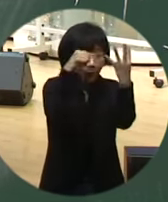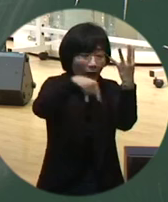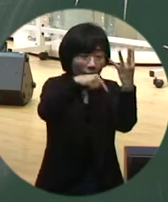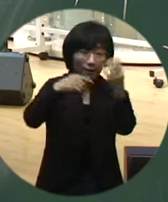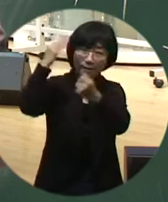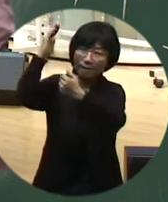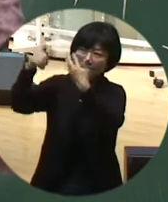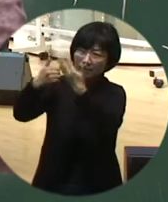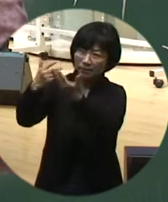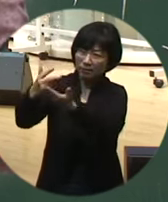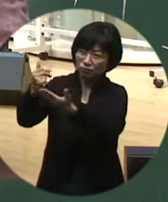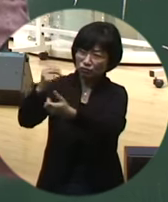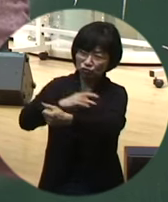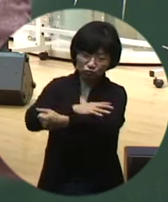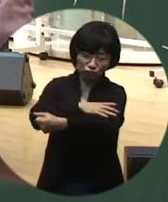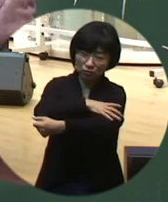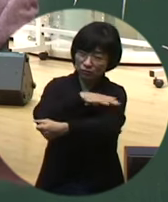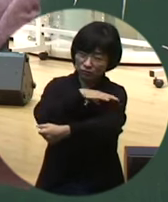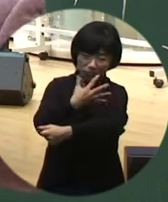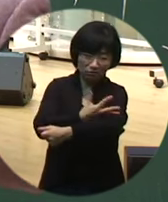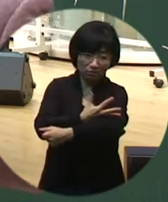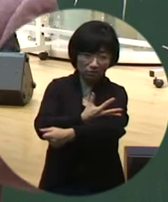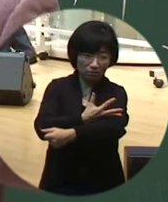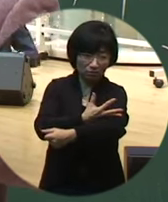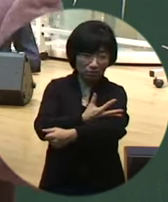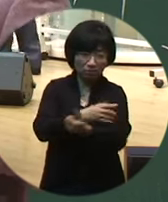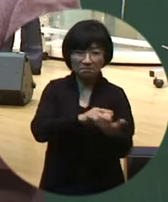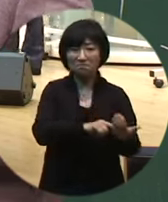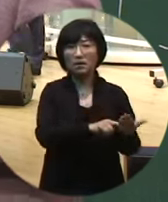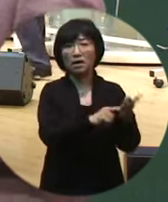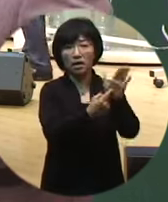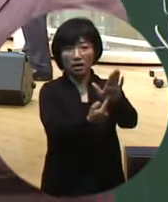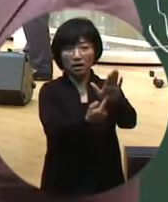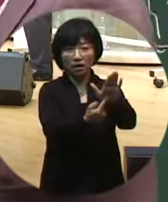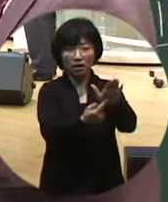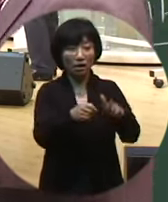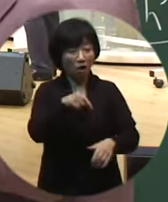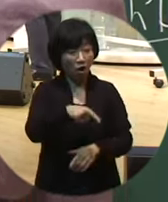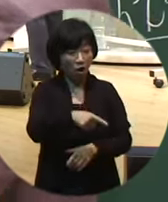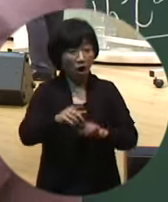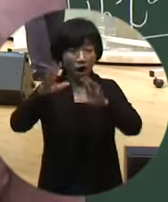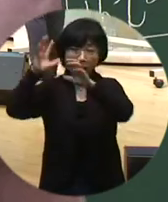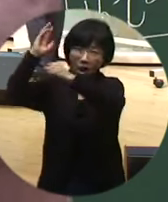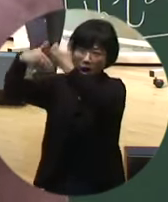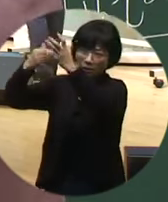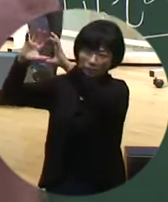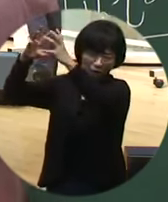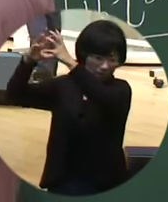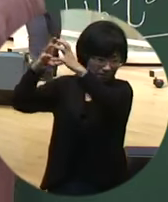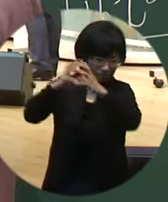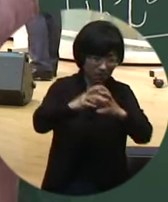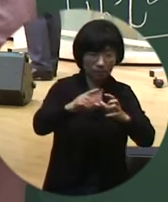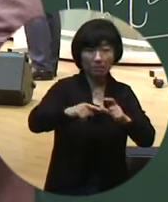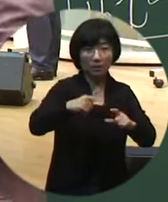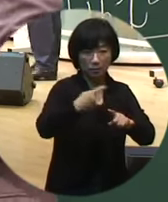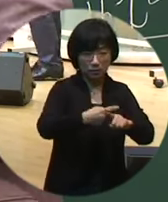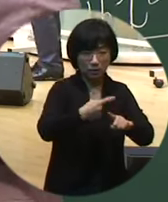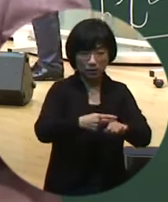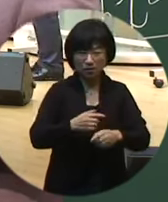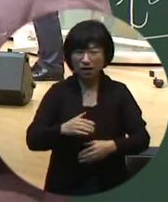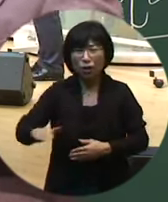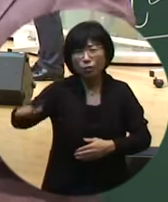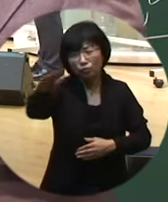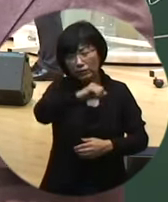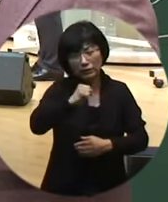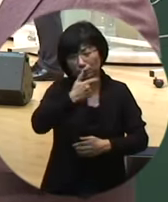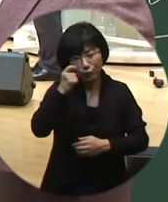was at work within that prison. 그게 하나님의 나라. That's God's kingdom. 우리는 연약하지만 약속이 있잖습니까? 능력 주시겠다고. Though we're weak,